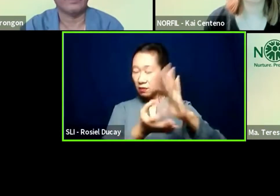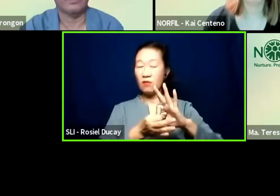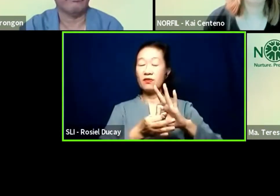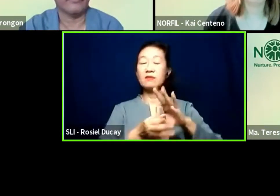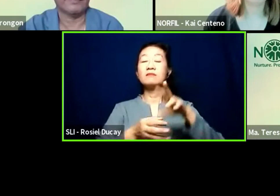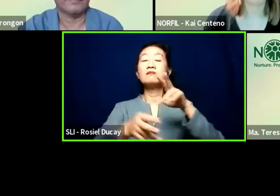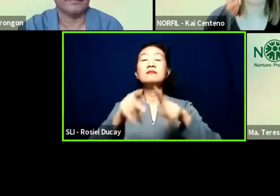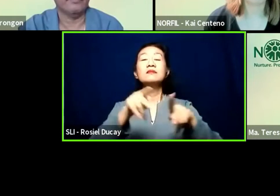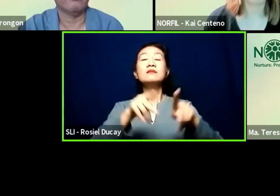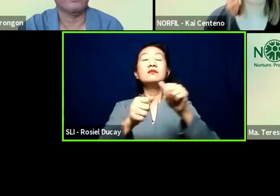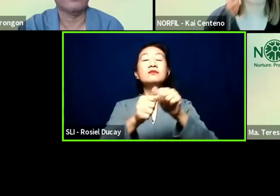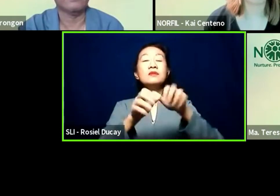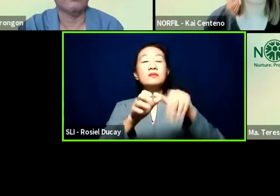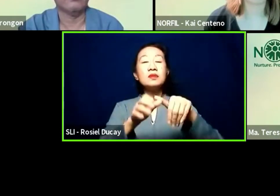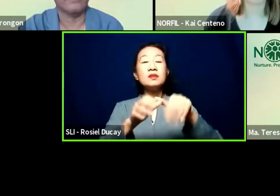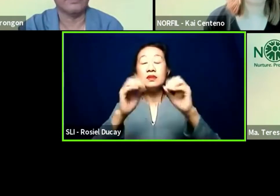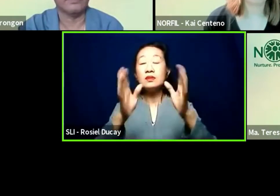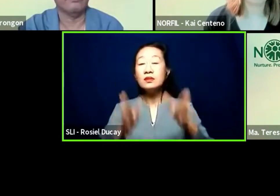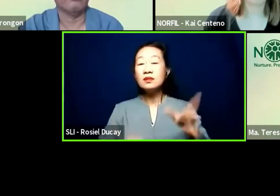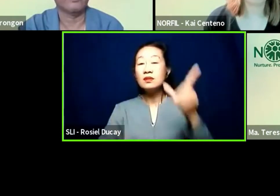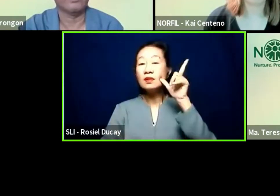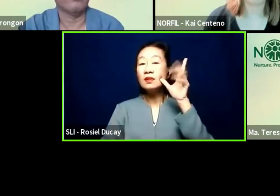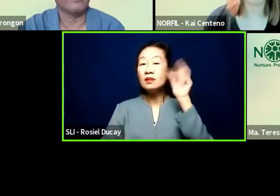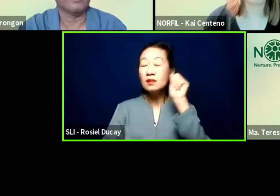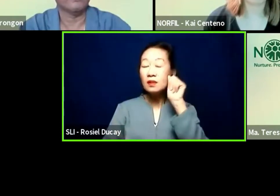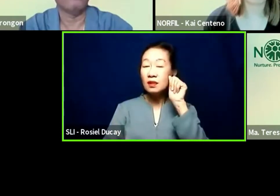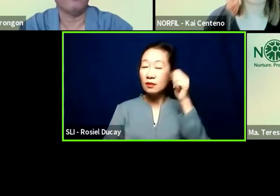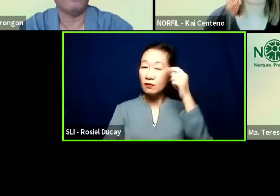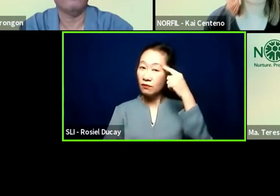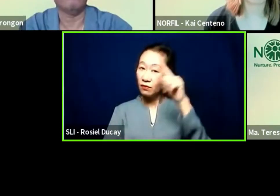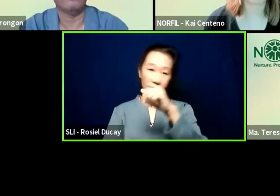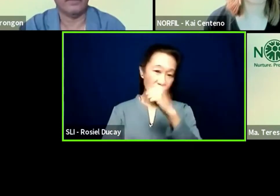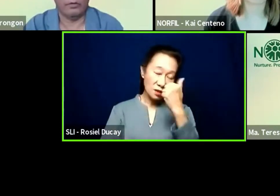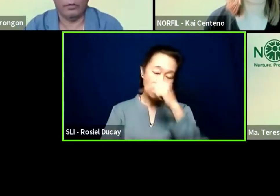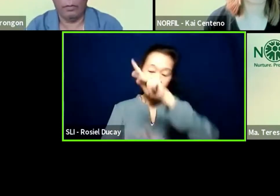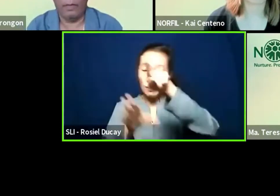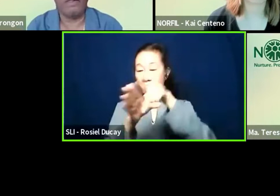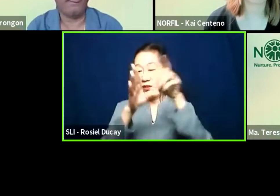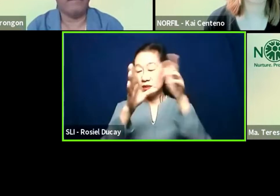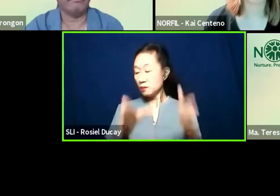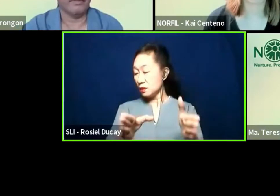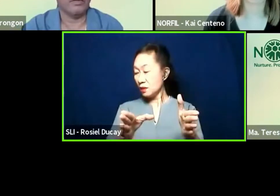may kapansanan, Teacher Landa, mga iba pa nating participants,